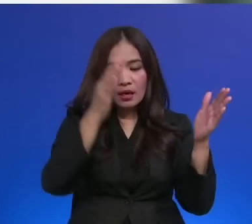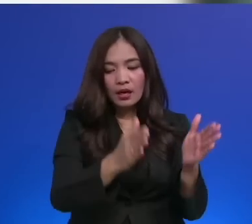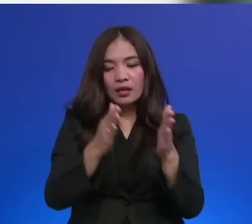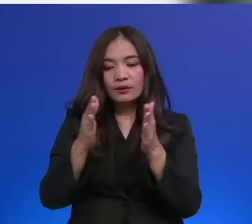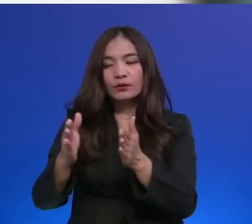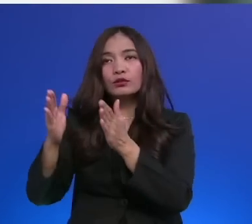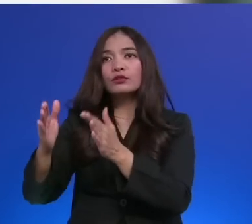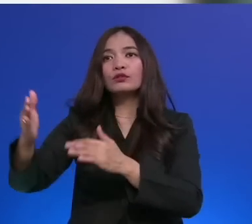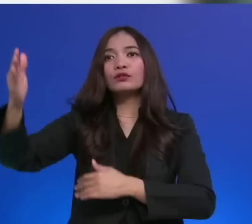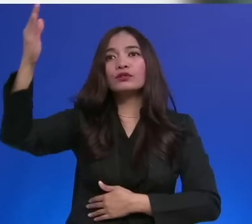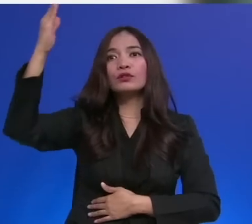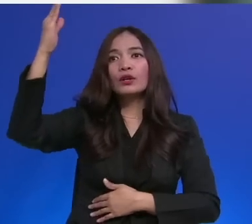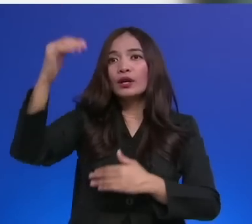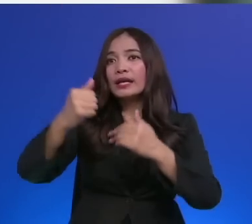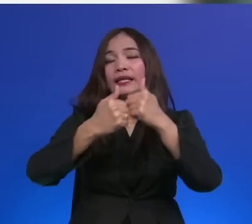Rancanganmu